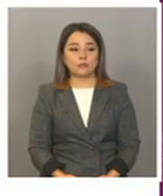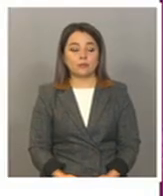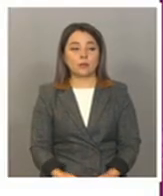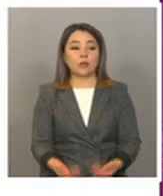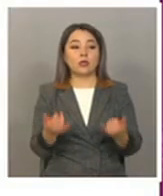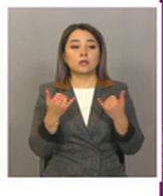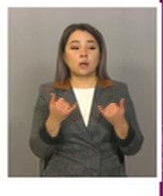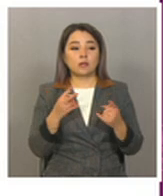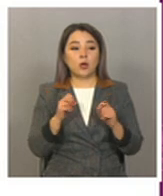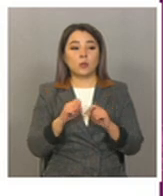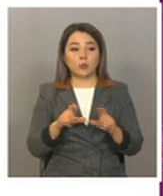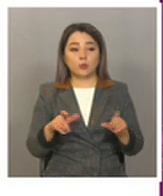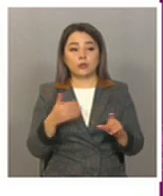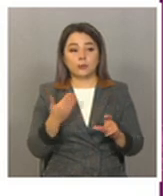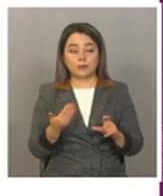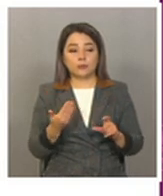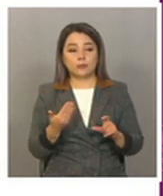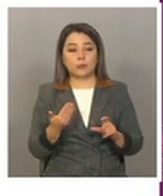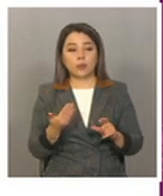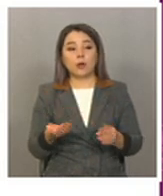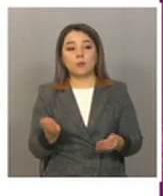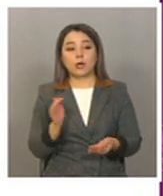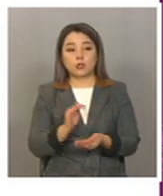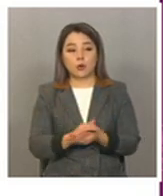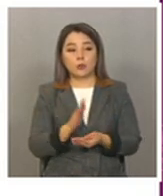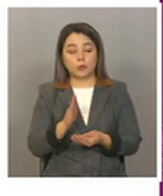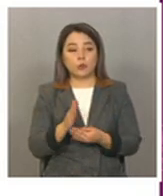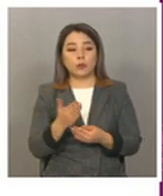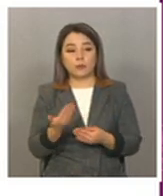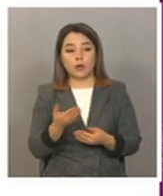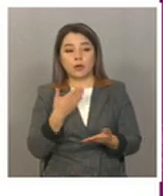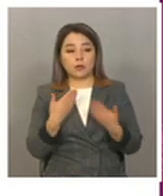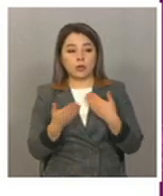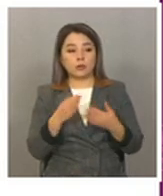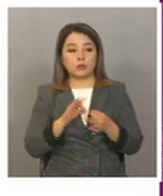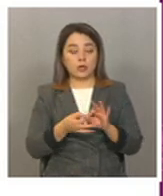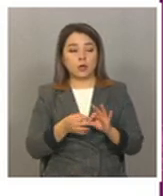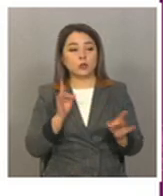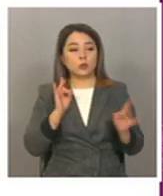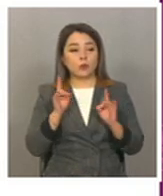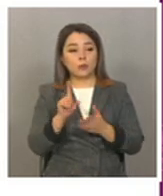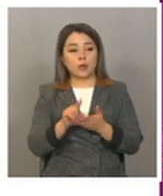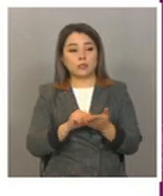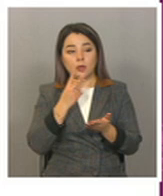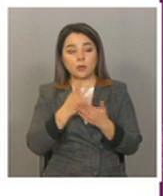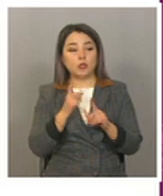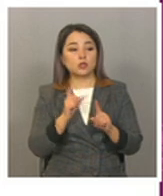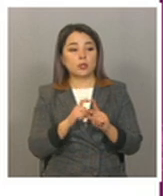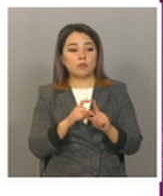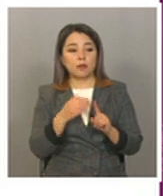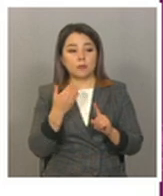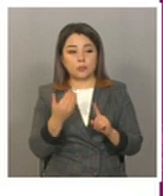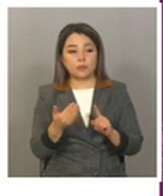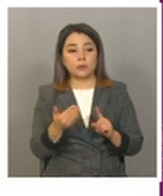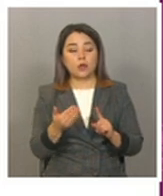Сегодня на уроке вы познакомитесь с междометиями и звукоподражательными словами, научитесь